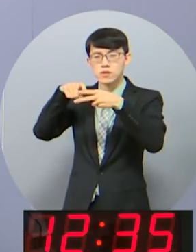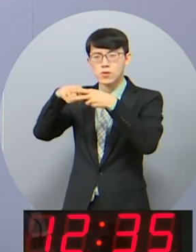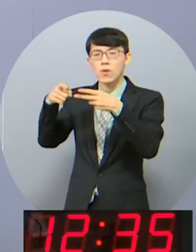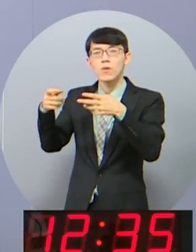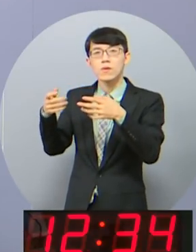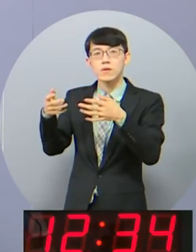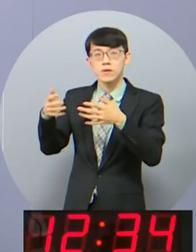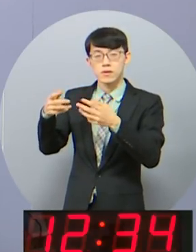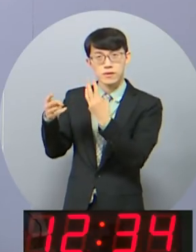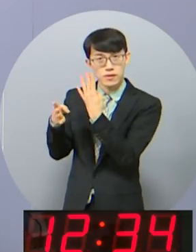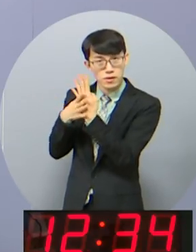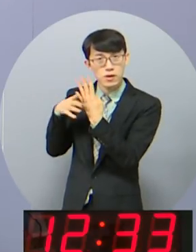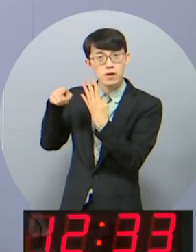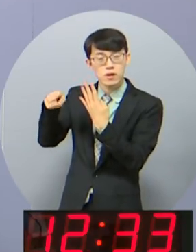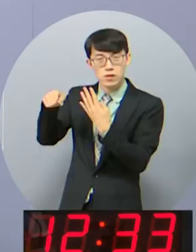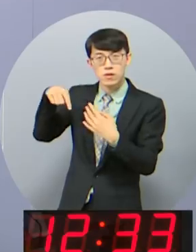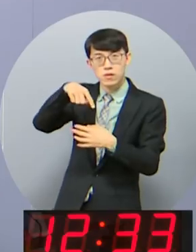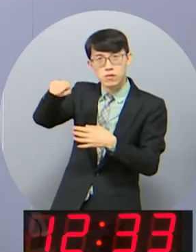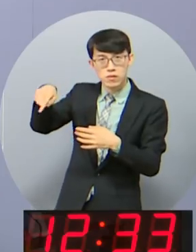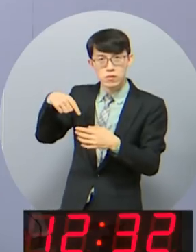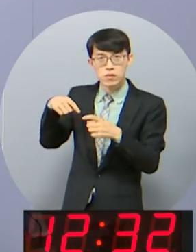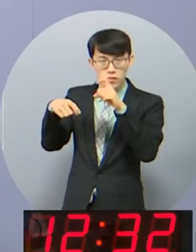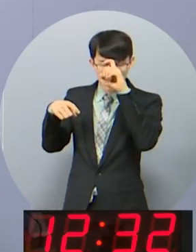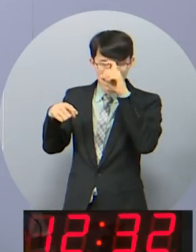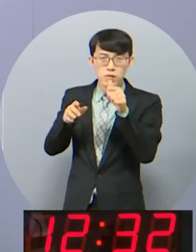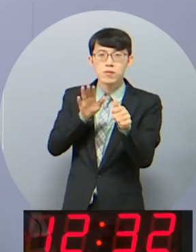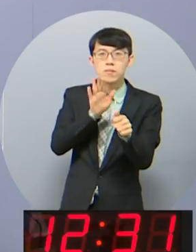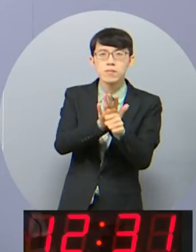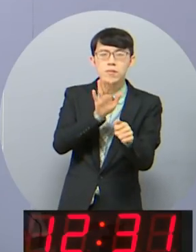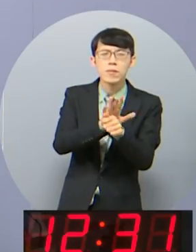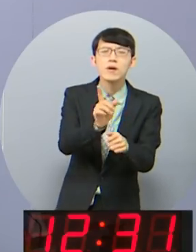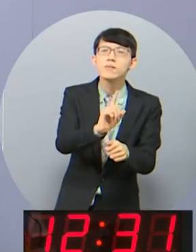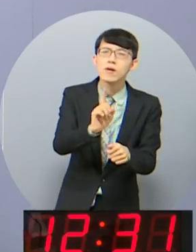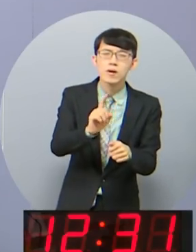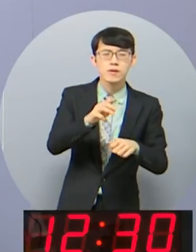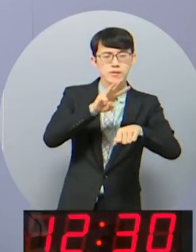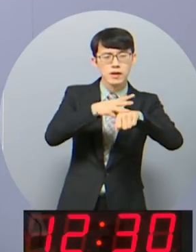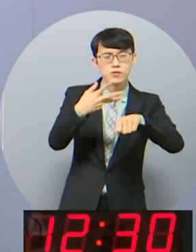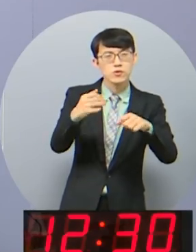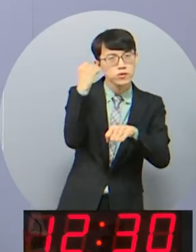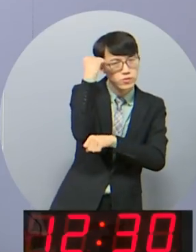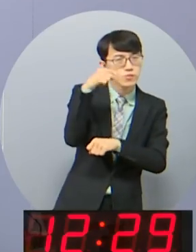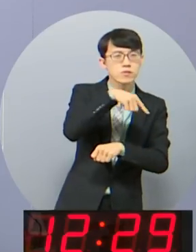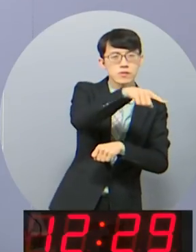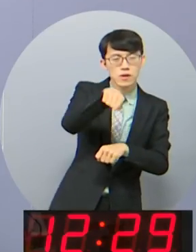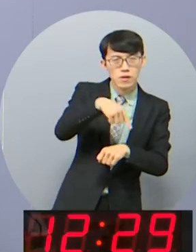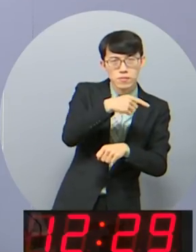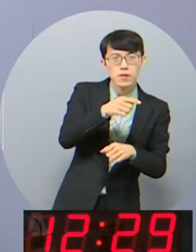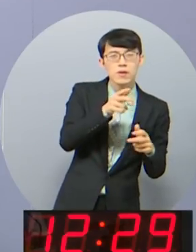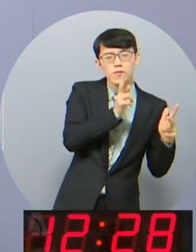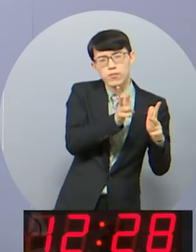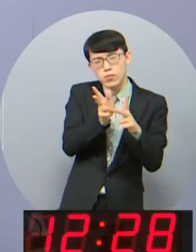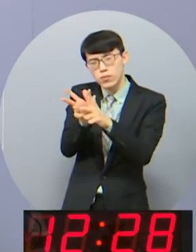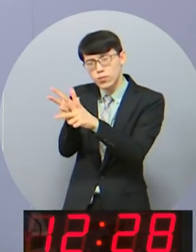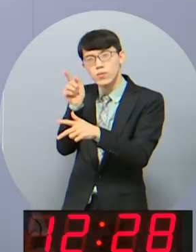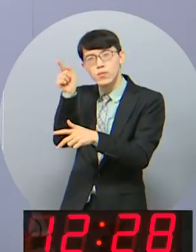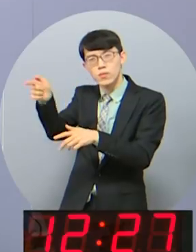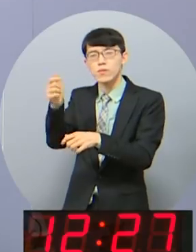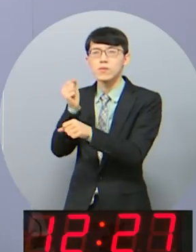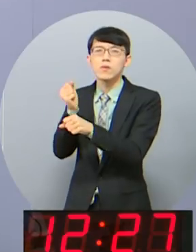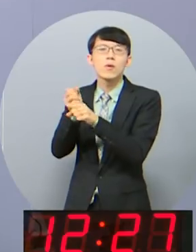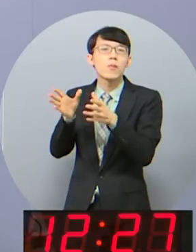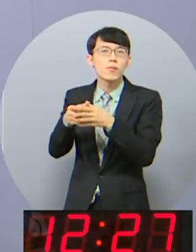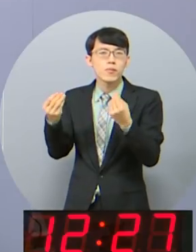猪牛，予咱的猪地啊，会当免去走外围去上班。自然伫个遮淡水的发展、建设的发